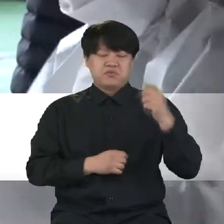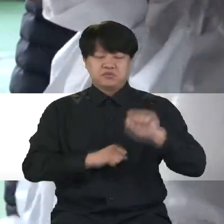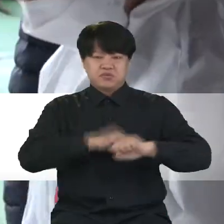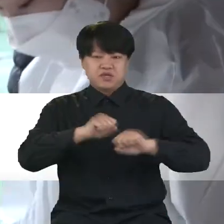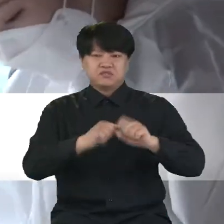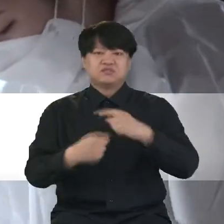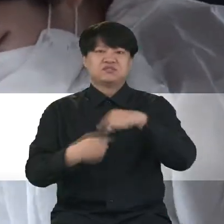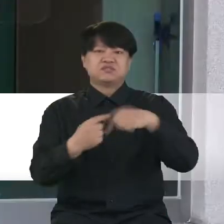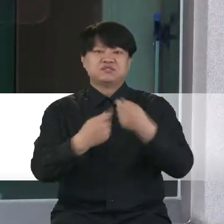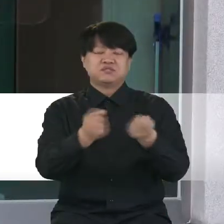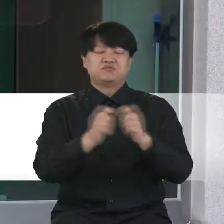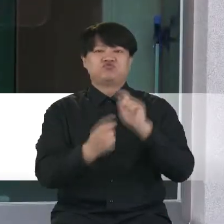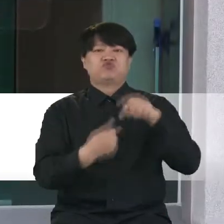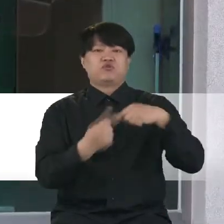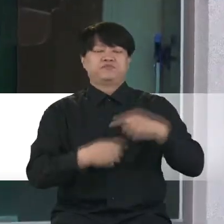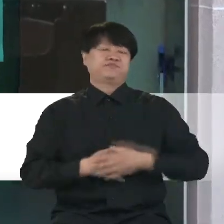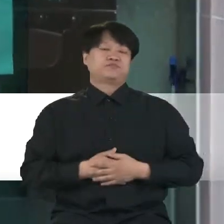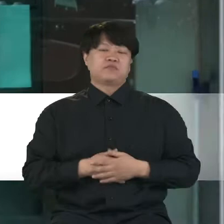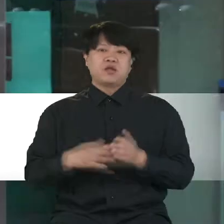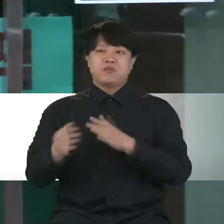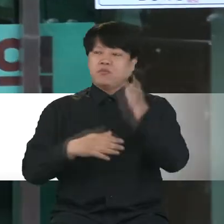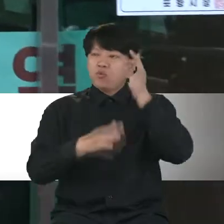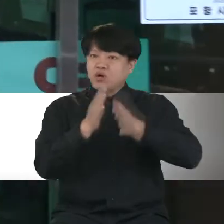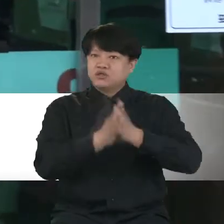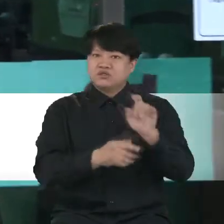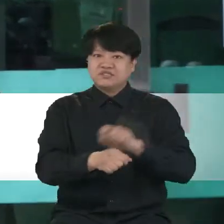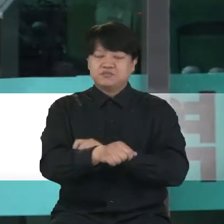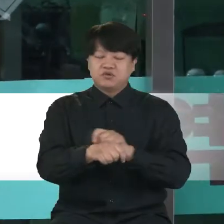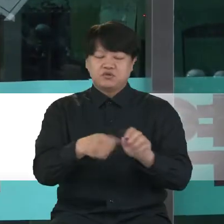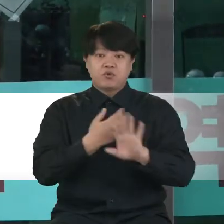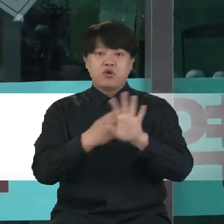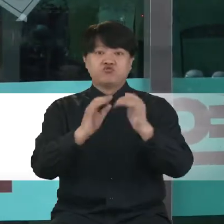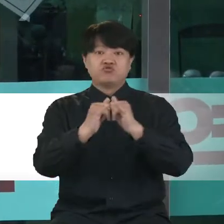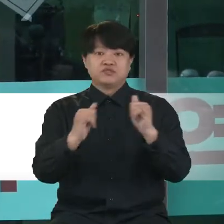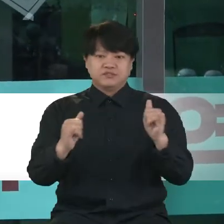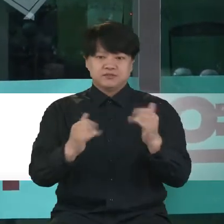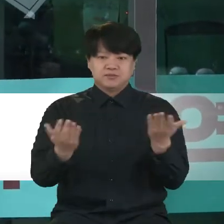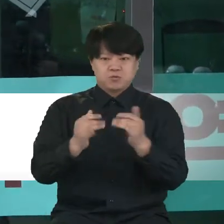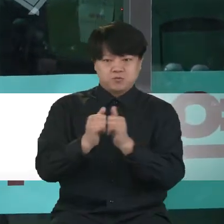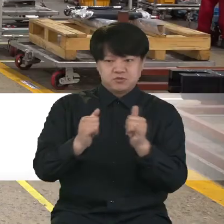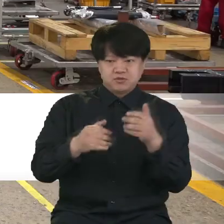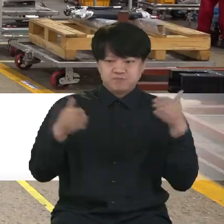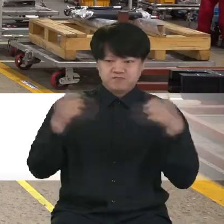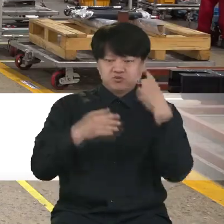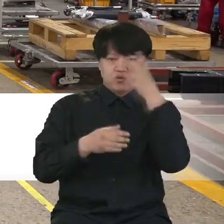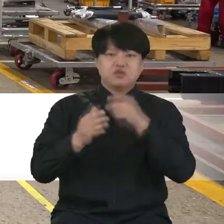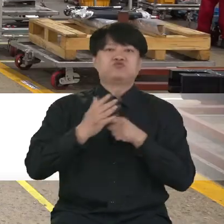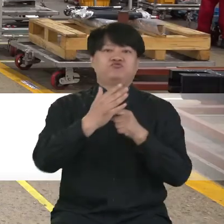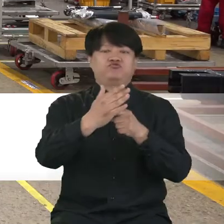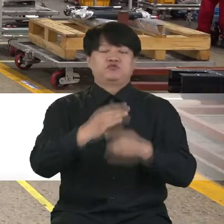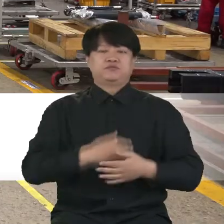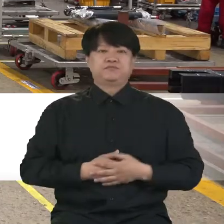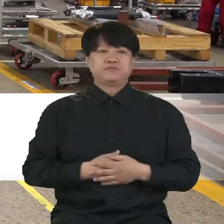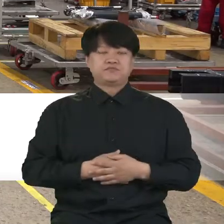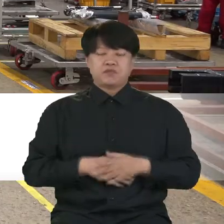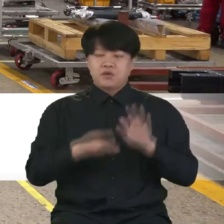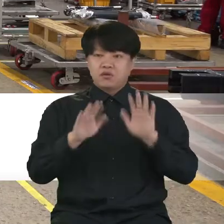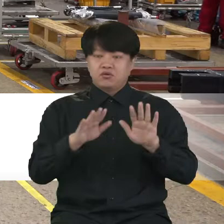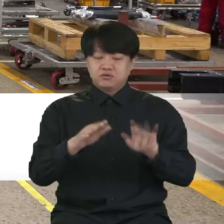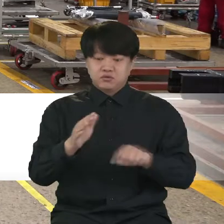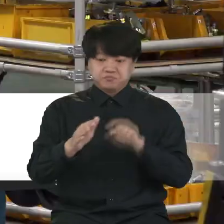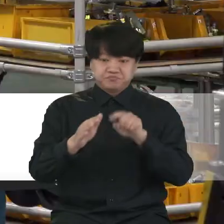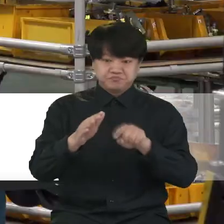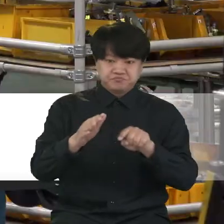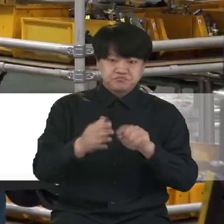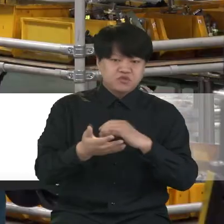운영 합니다 한편 포항시는 특별히 외국인 근로자에 대한 집중 관리 도 추진하고 있습니다 현재 권 내